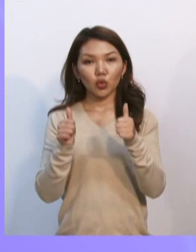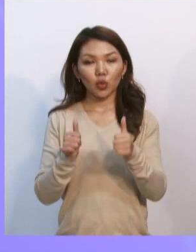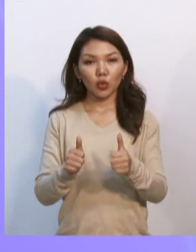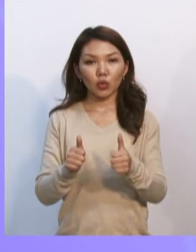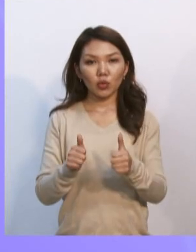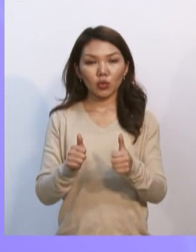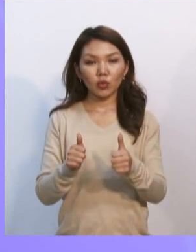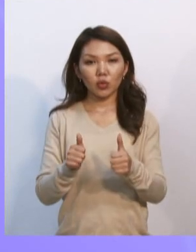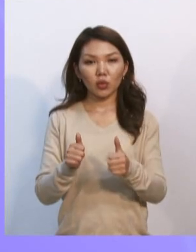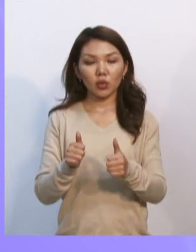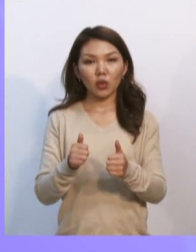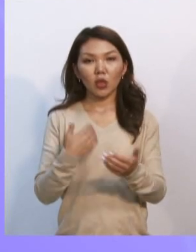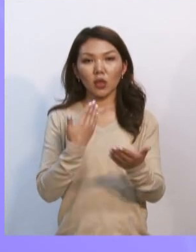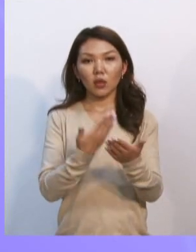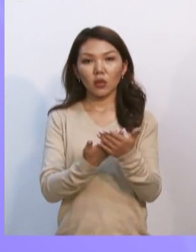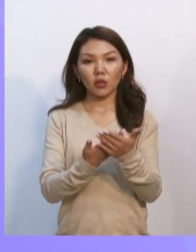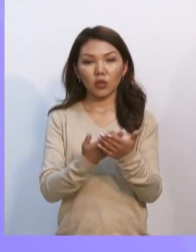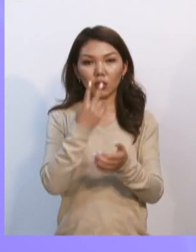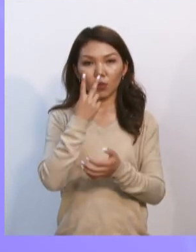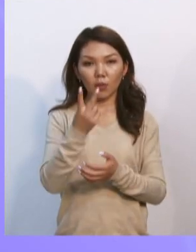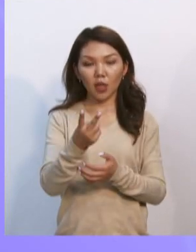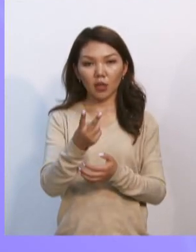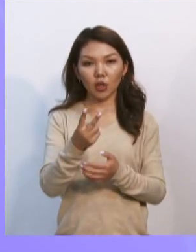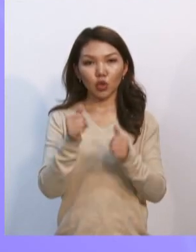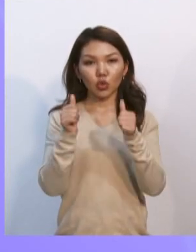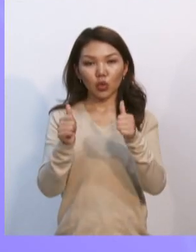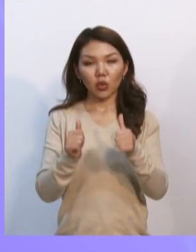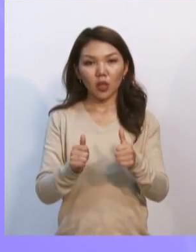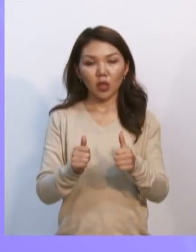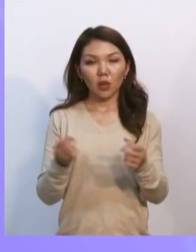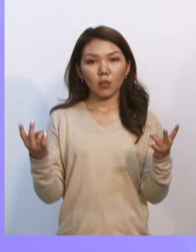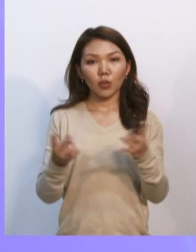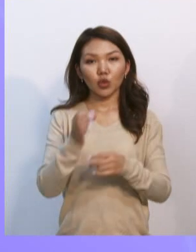Сүрөттөрдө таянычыңар бар балдар, сүрөттү карап жооп беребиз.